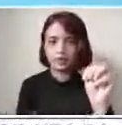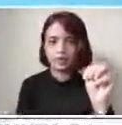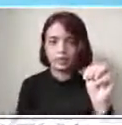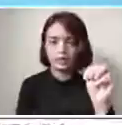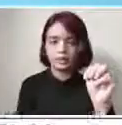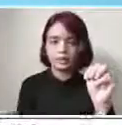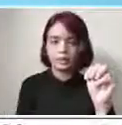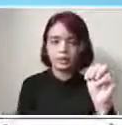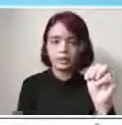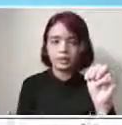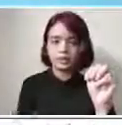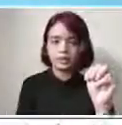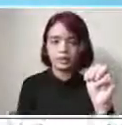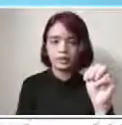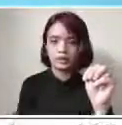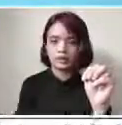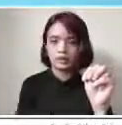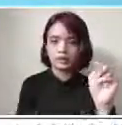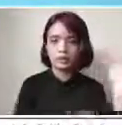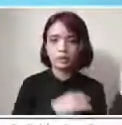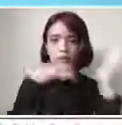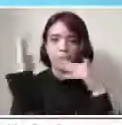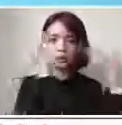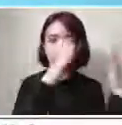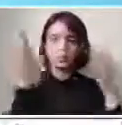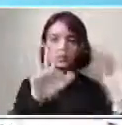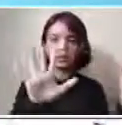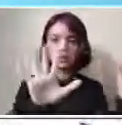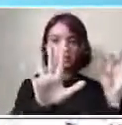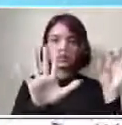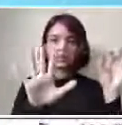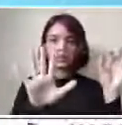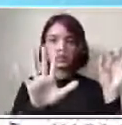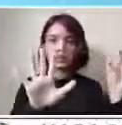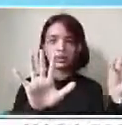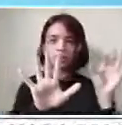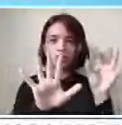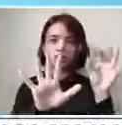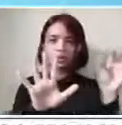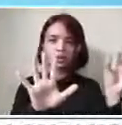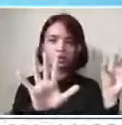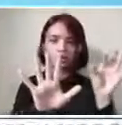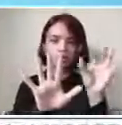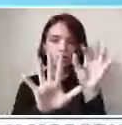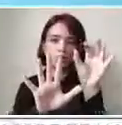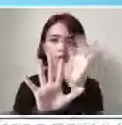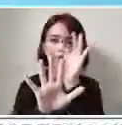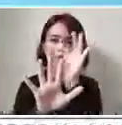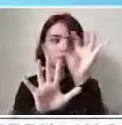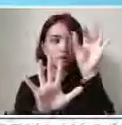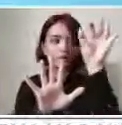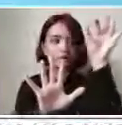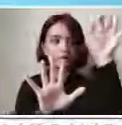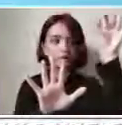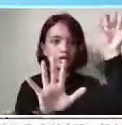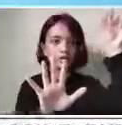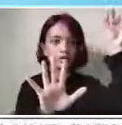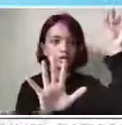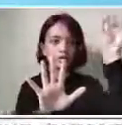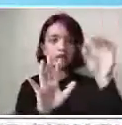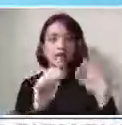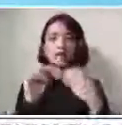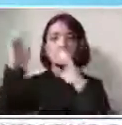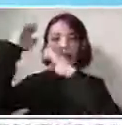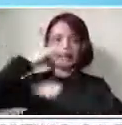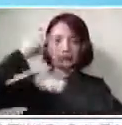sa western Luzon matapos ang ilang linggong pag-uulan dahil na rin sa cloudy skies and aasahan ng malaking bahagi ng western section ng Luzon. Pero may mga